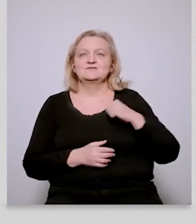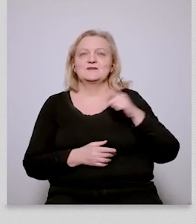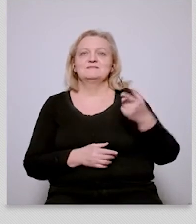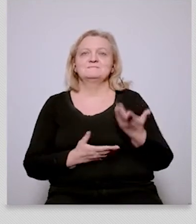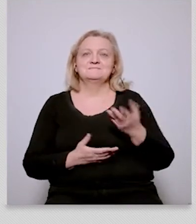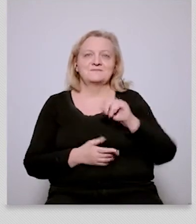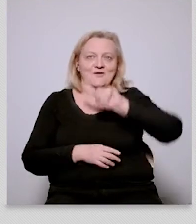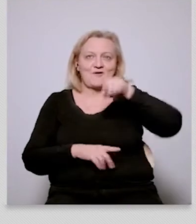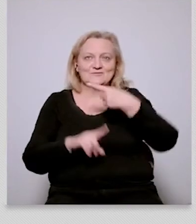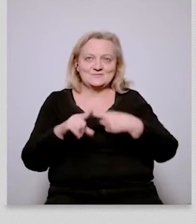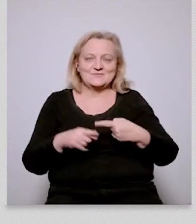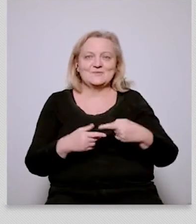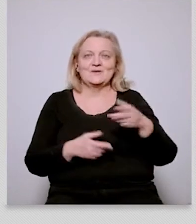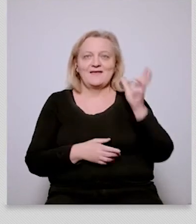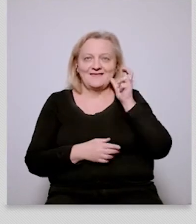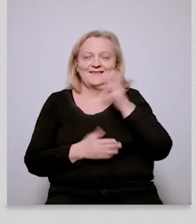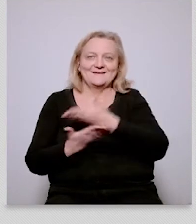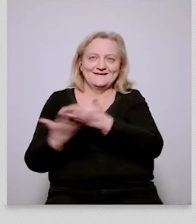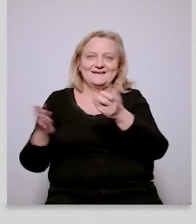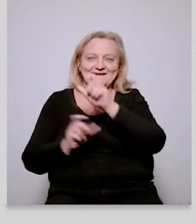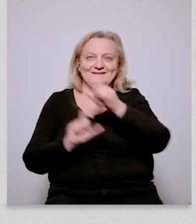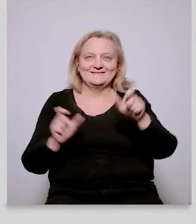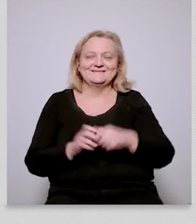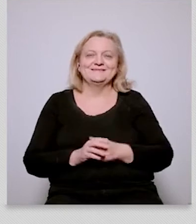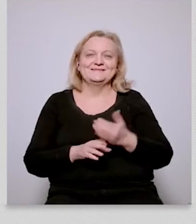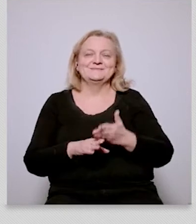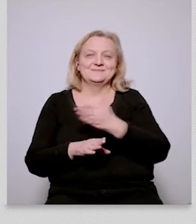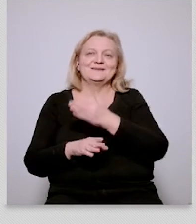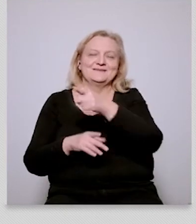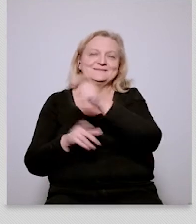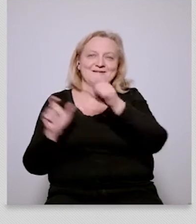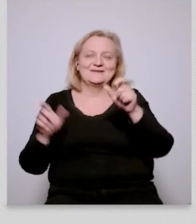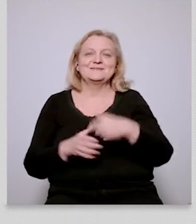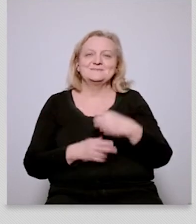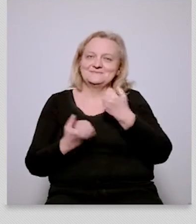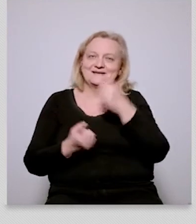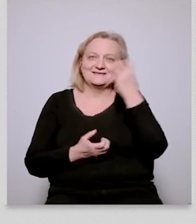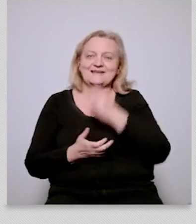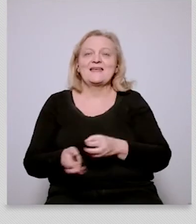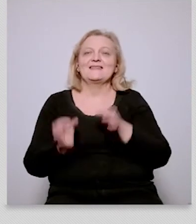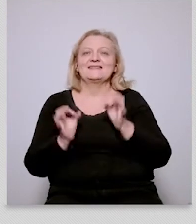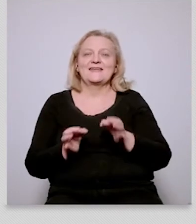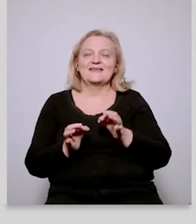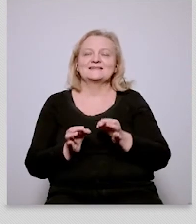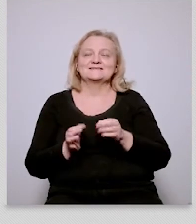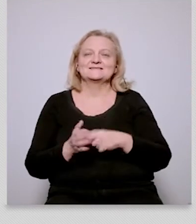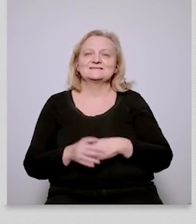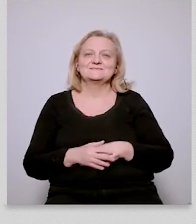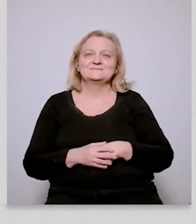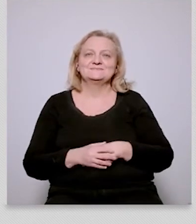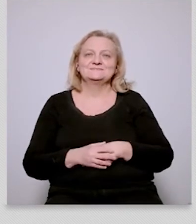półtorej godziny słuchając wypowiedzi pozostałych osób bardzo ciekawych natomiast cały cały